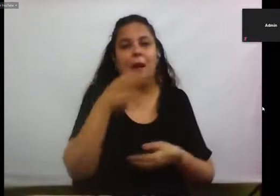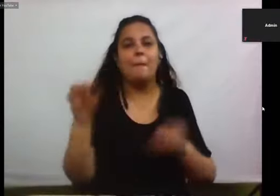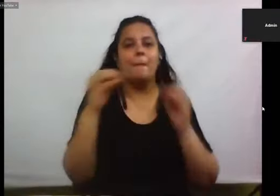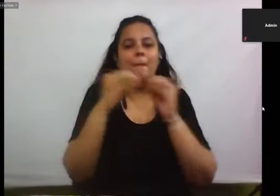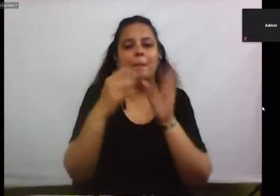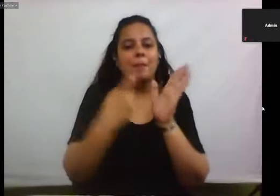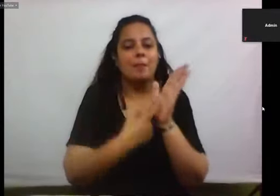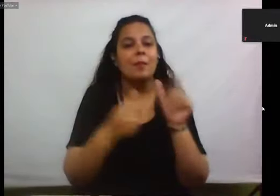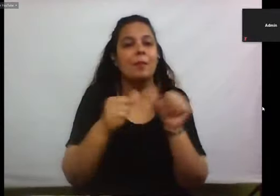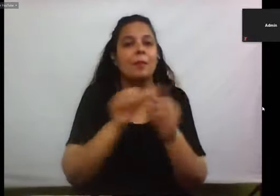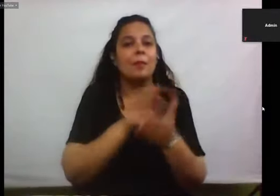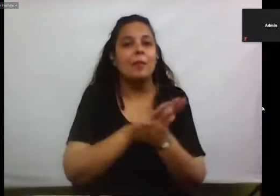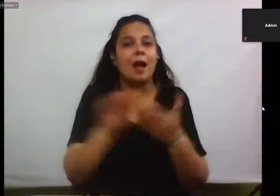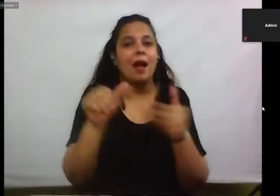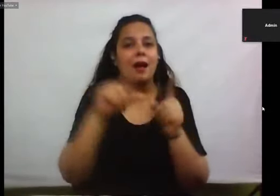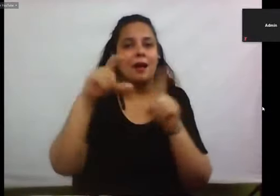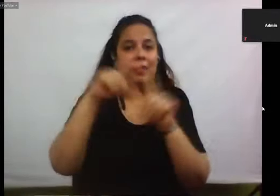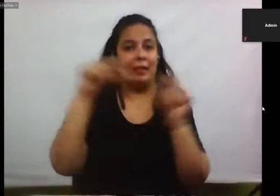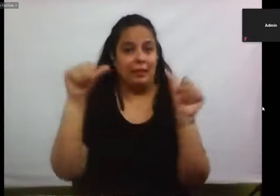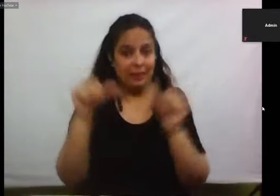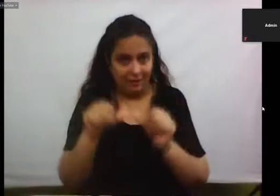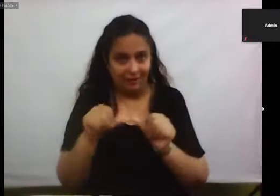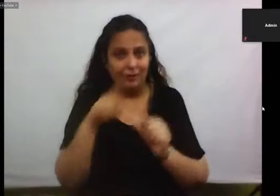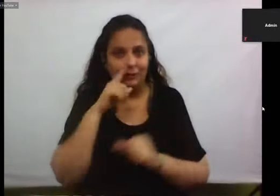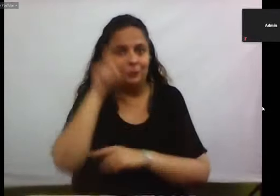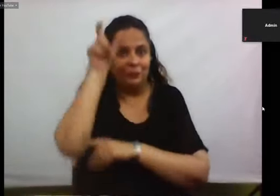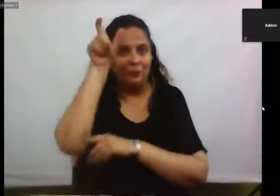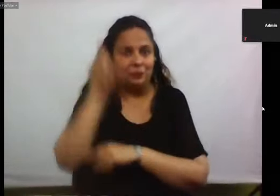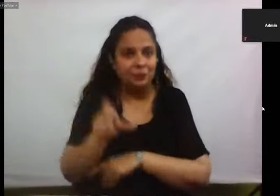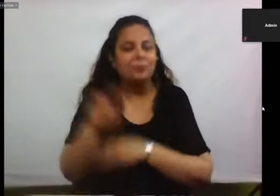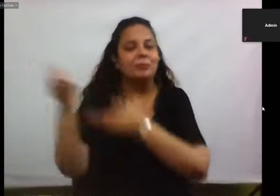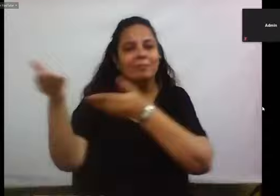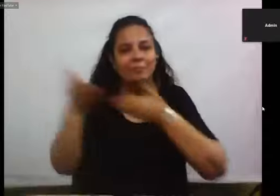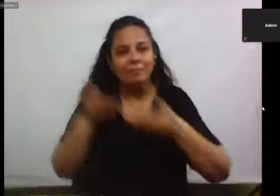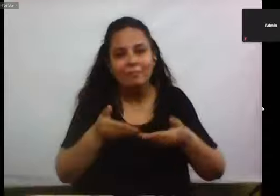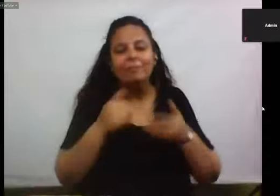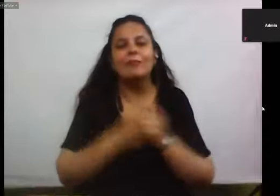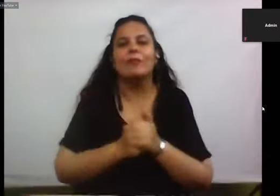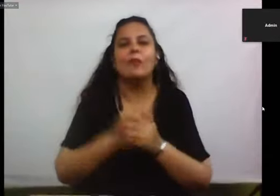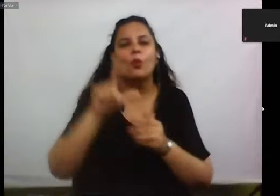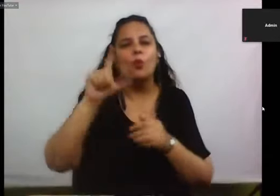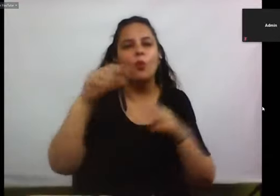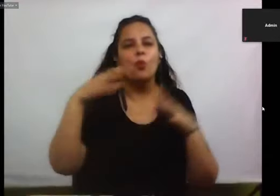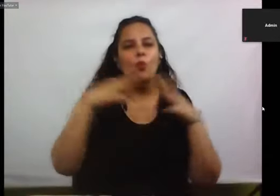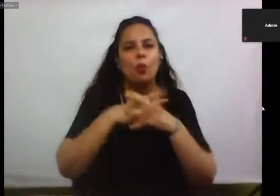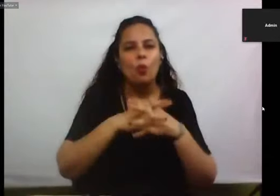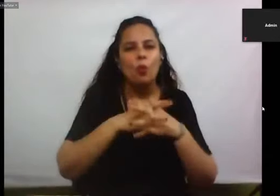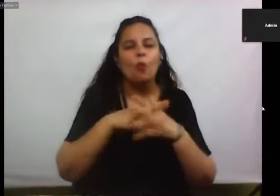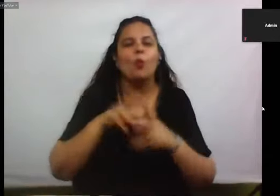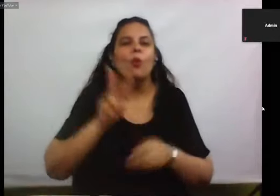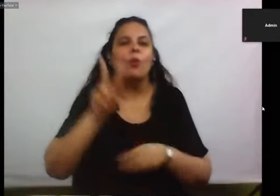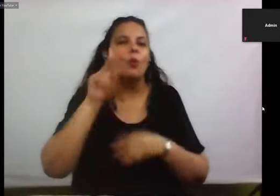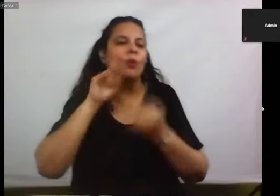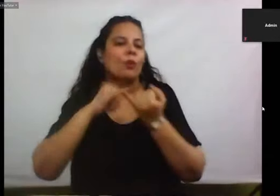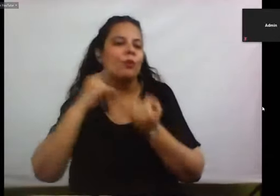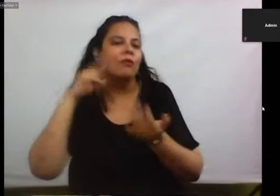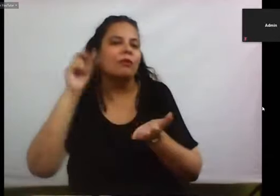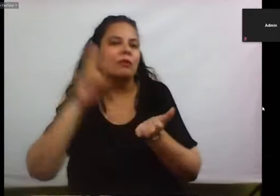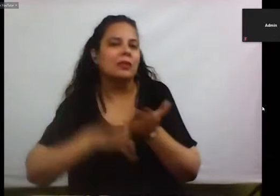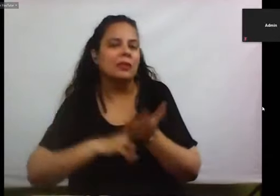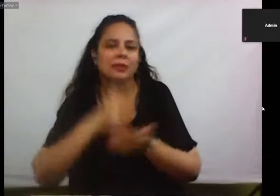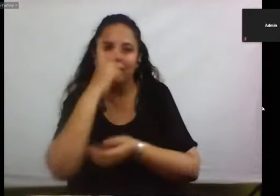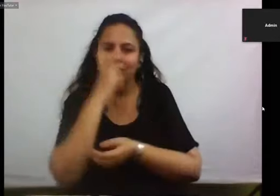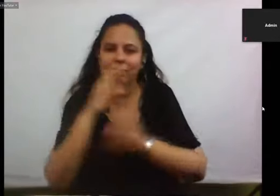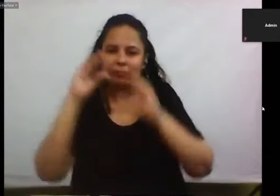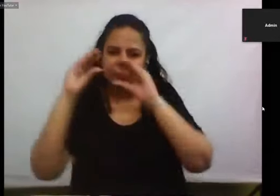विजन असेसमेंट फॉर पर्संस विद डेफ ब्लाइंडनेस. एंड शी हैज मोर देन